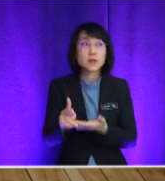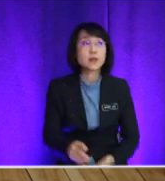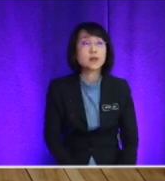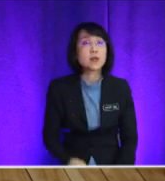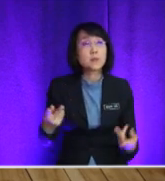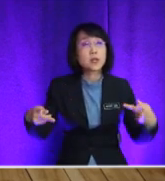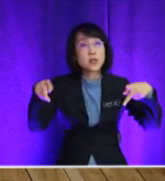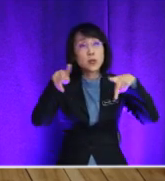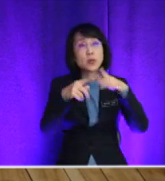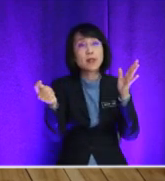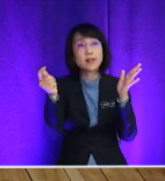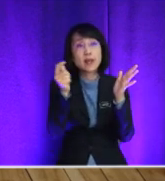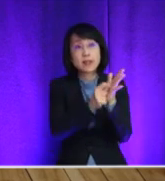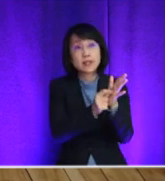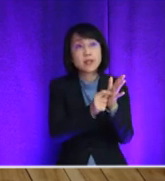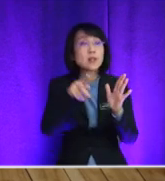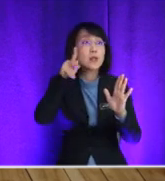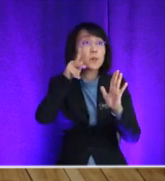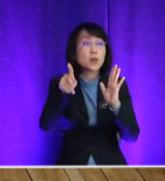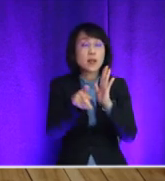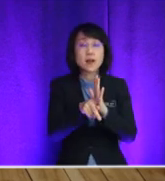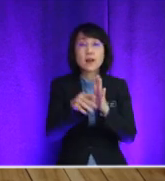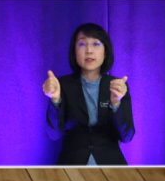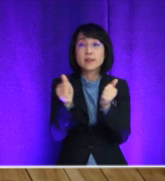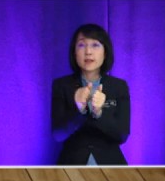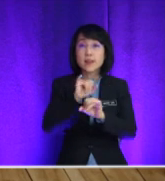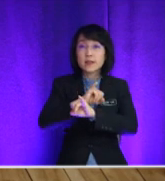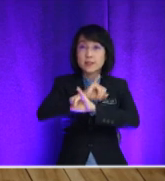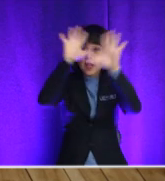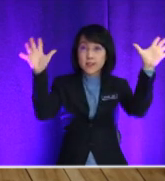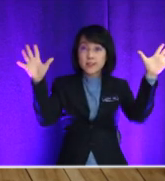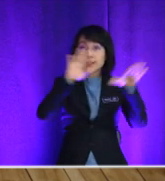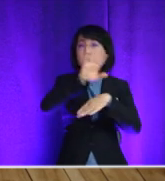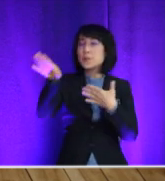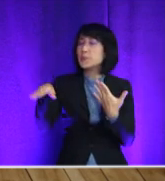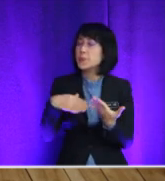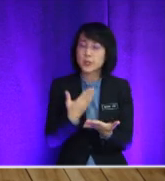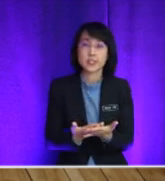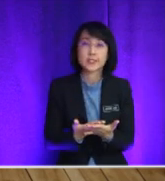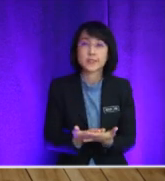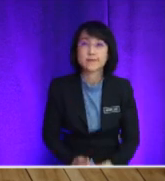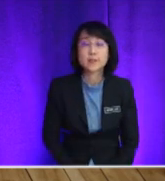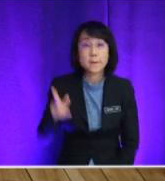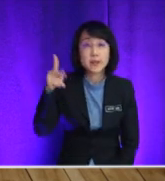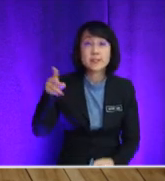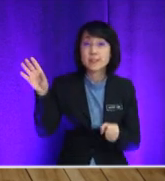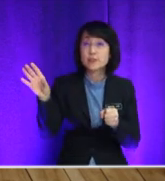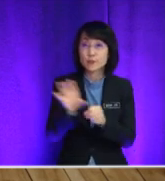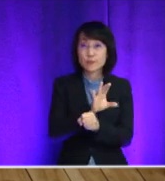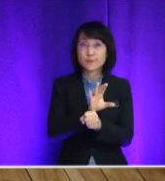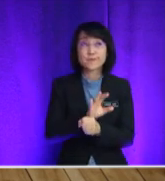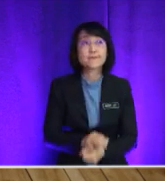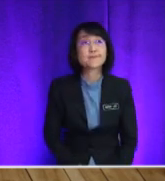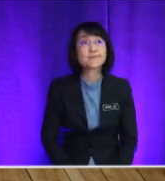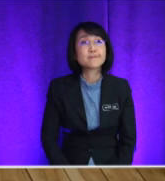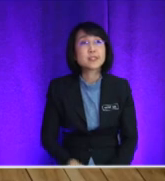tanda kan dia dengan tanda pola dengan jelas ke semuanya ada pastikan dia cukup nah ini